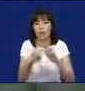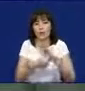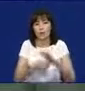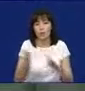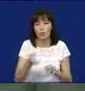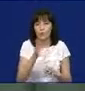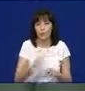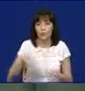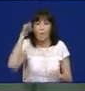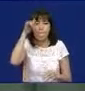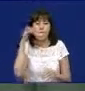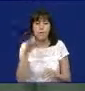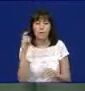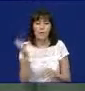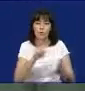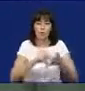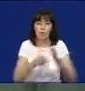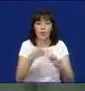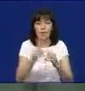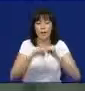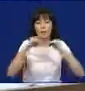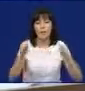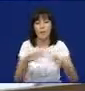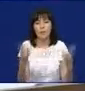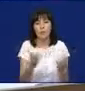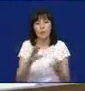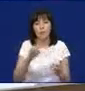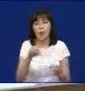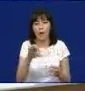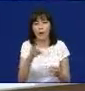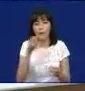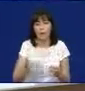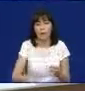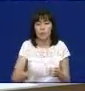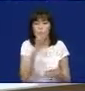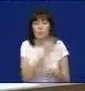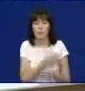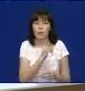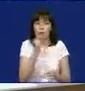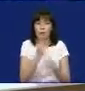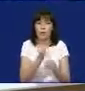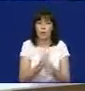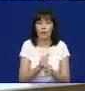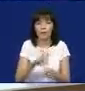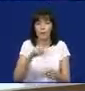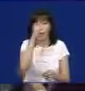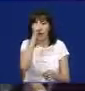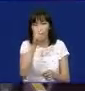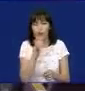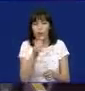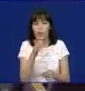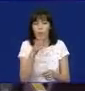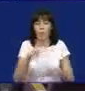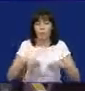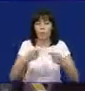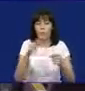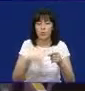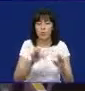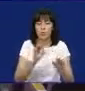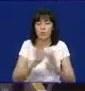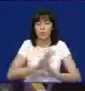үшін мал шаруашылығы жобаларын іске асыру керек деген Асқар Мырзахметов осы жұмыстарды атқаруға бір ай мерзім белгіледі. Оң нәтиже